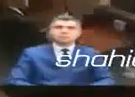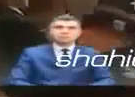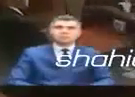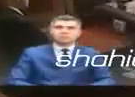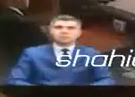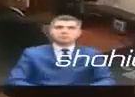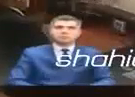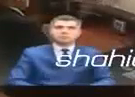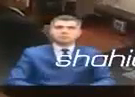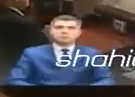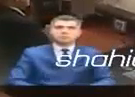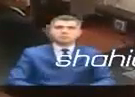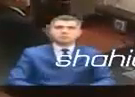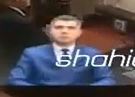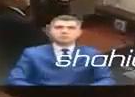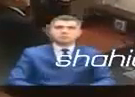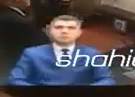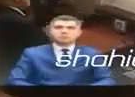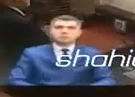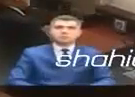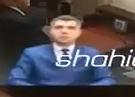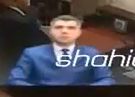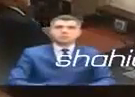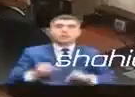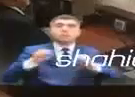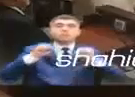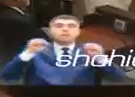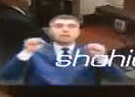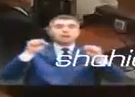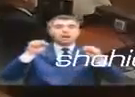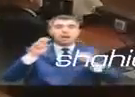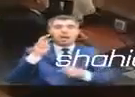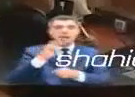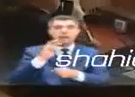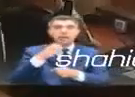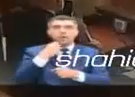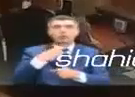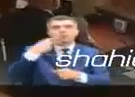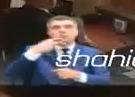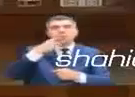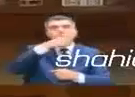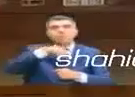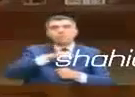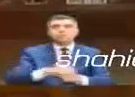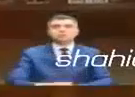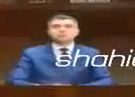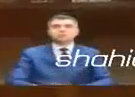كلان ذكرى كل لسان في الروح